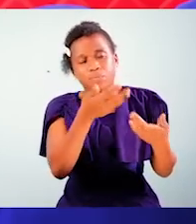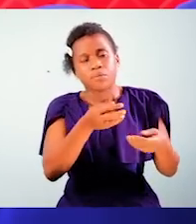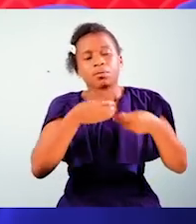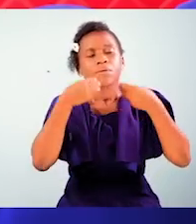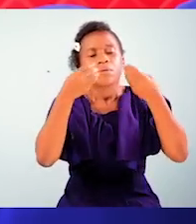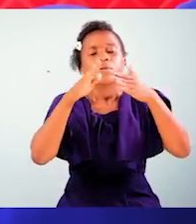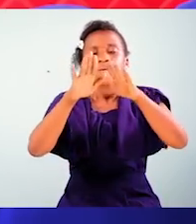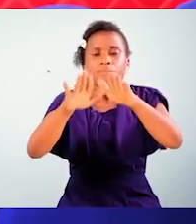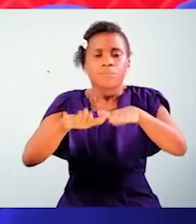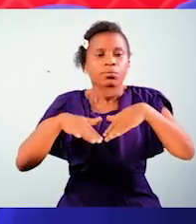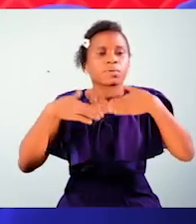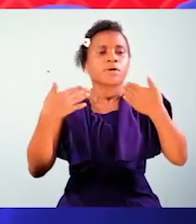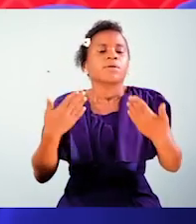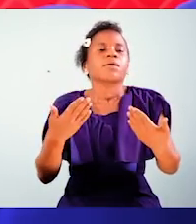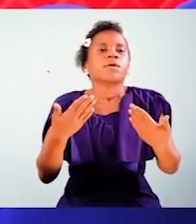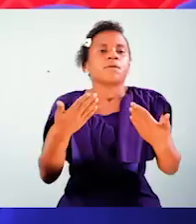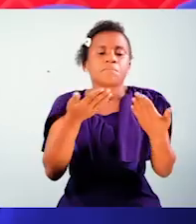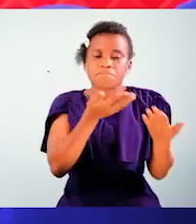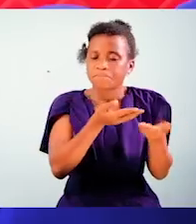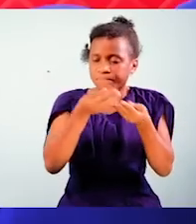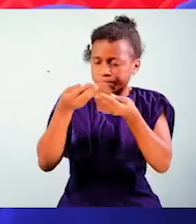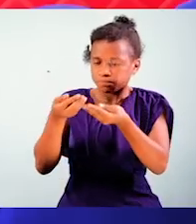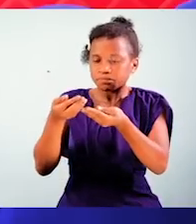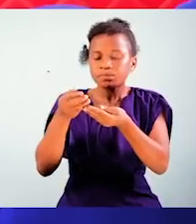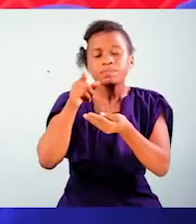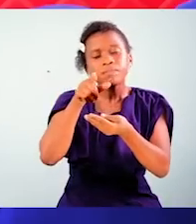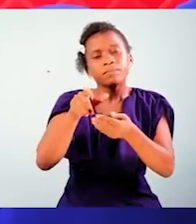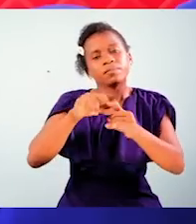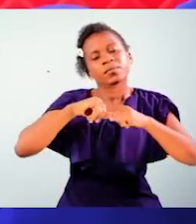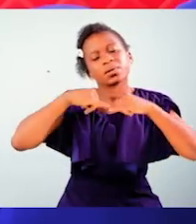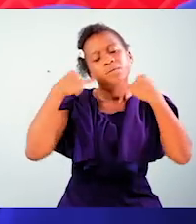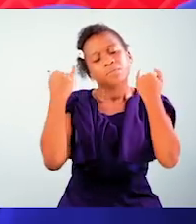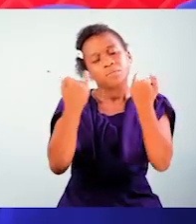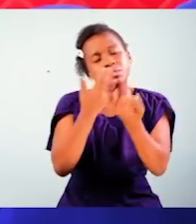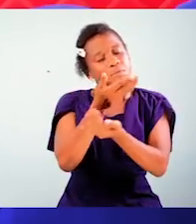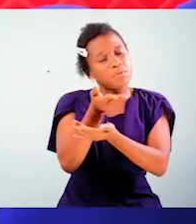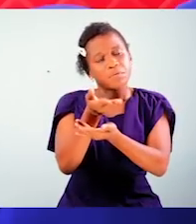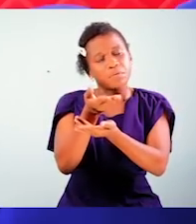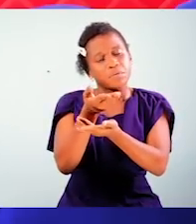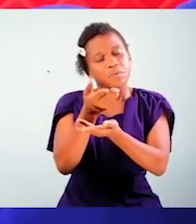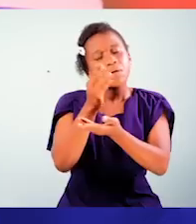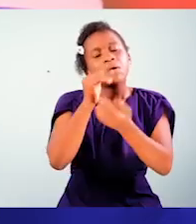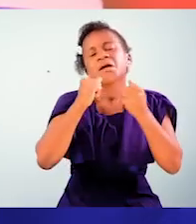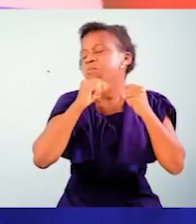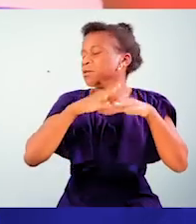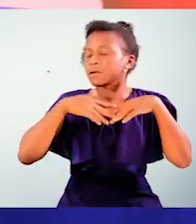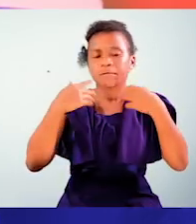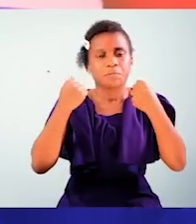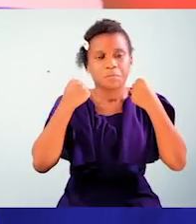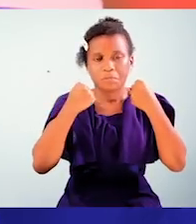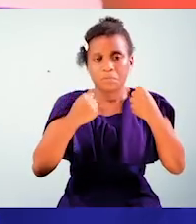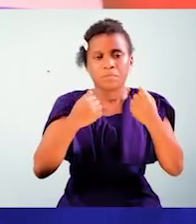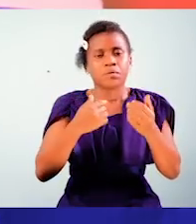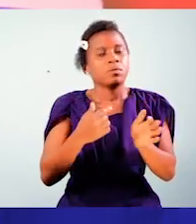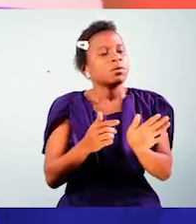liende bungeni. Unaona kabisa hii ni institution ambayo haina nguvu. Na kwa kusema